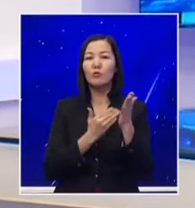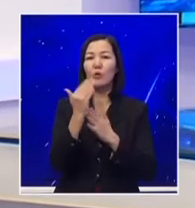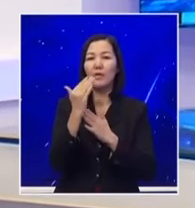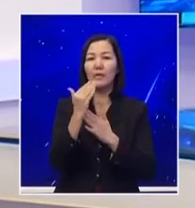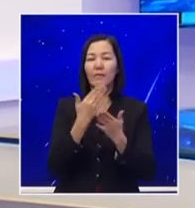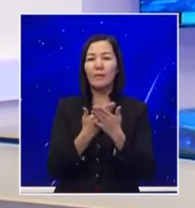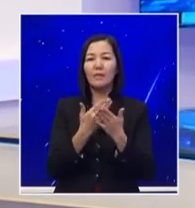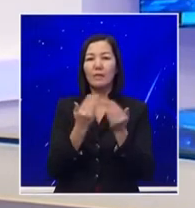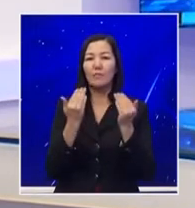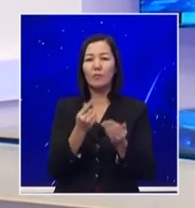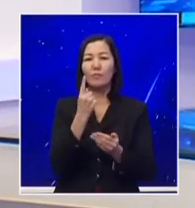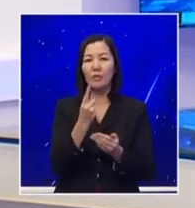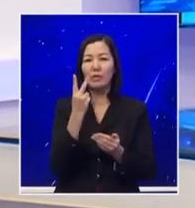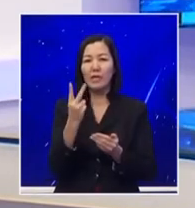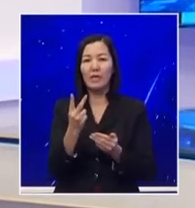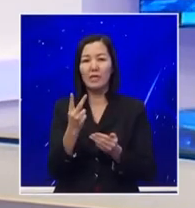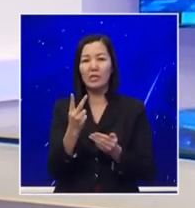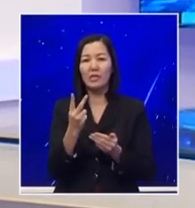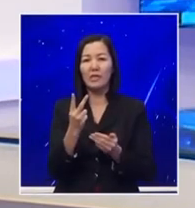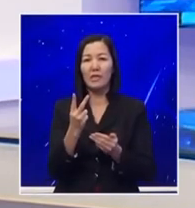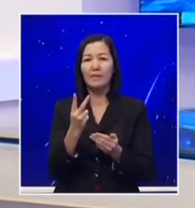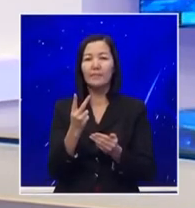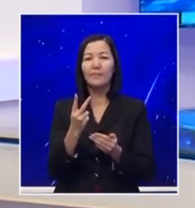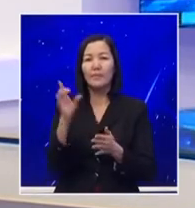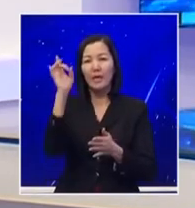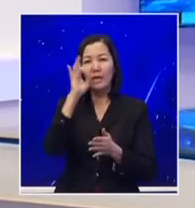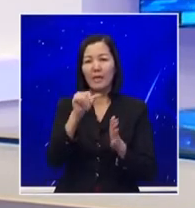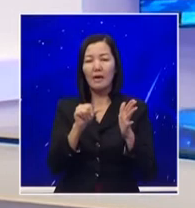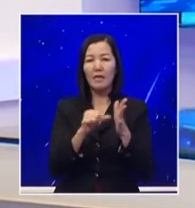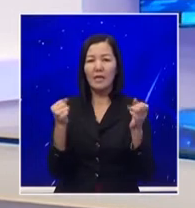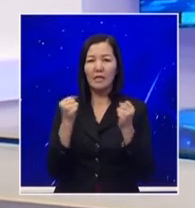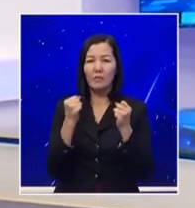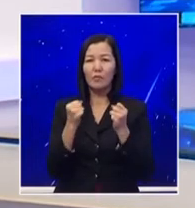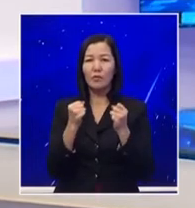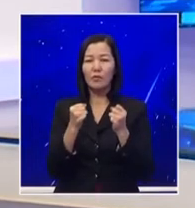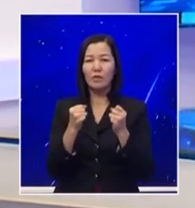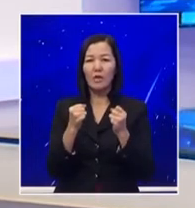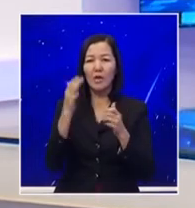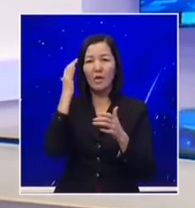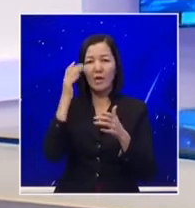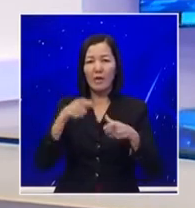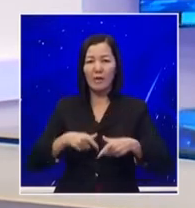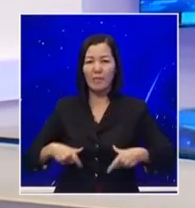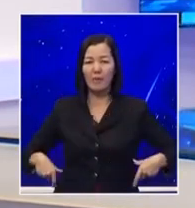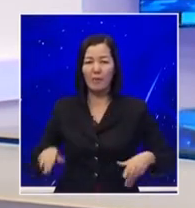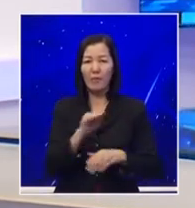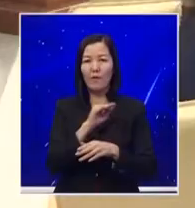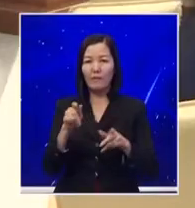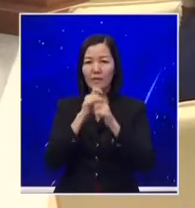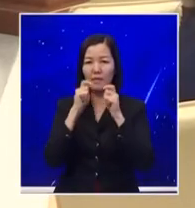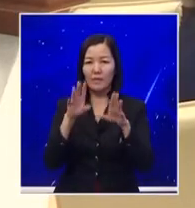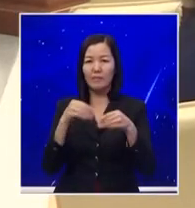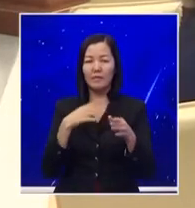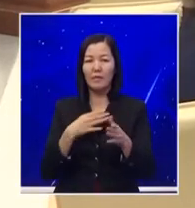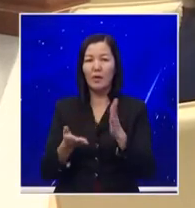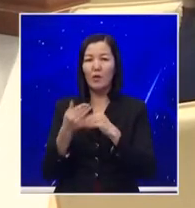жоғарлады. Мәселен, бүгін бірінші және екінші дан егер атанған 6 спортшыға қара белбеу ресми түрде табысталды.